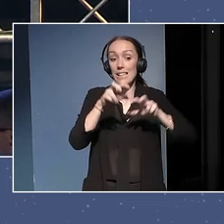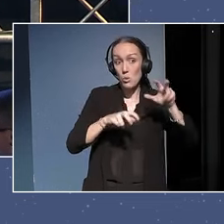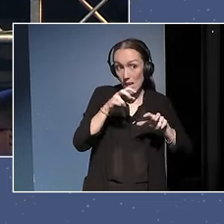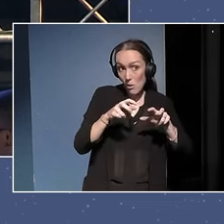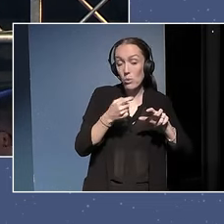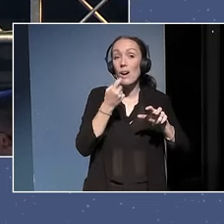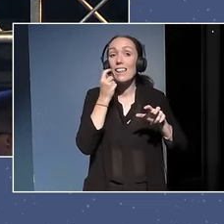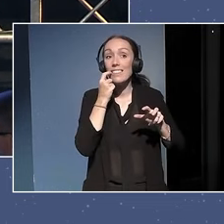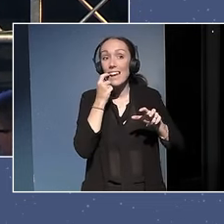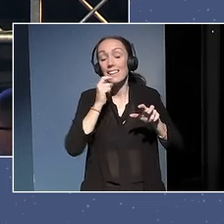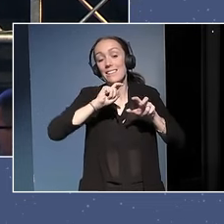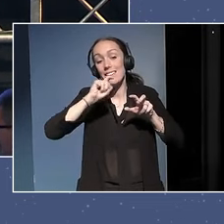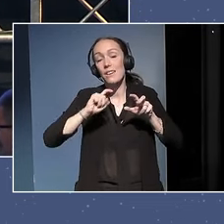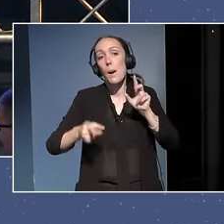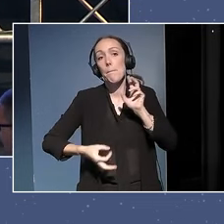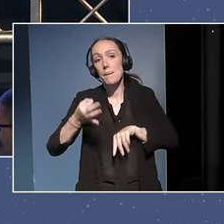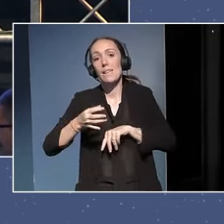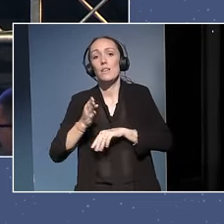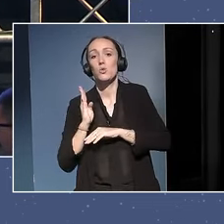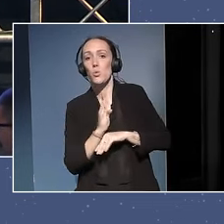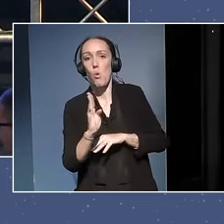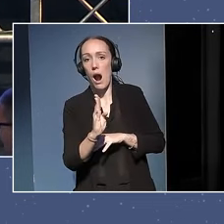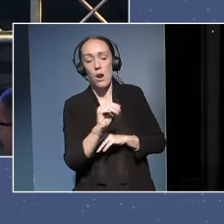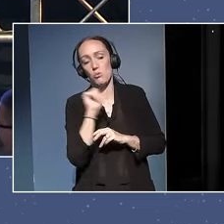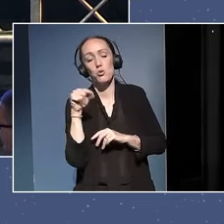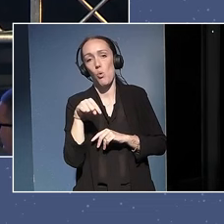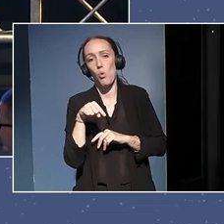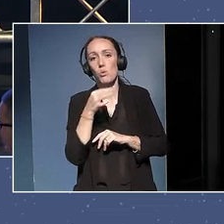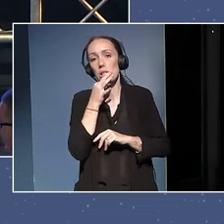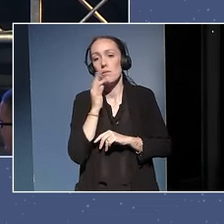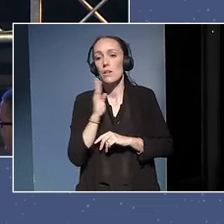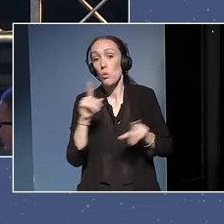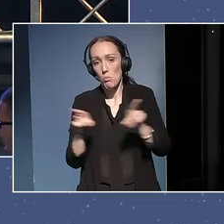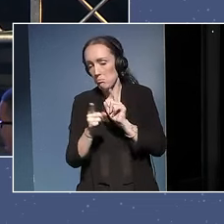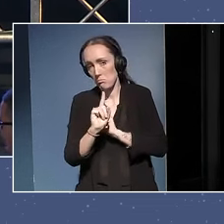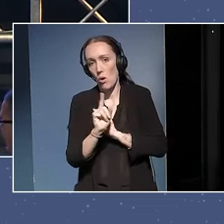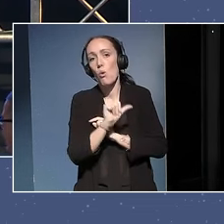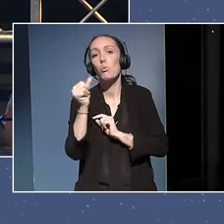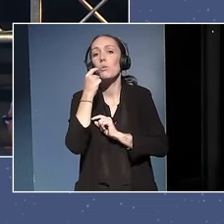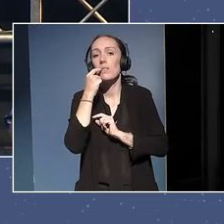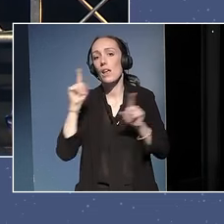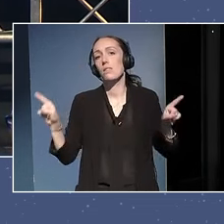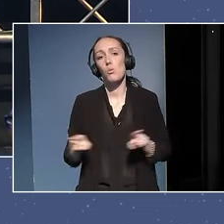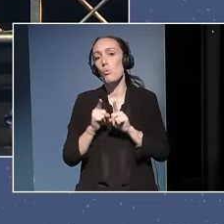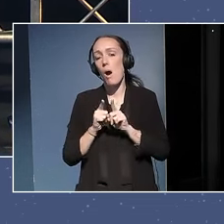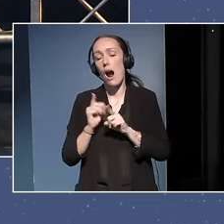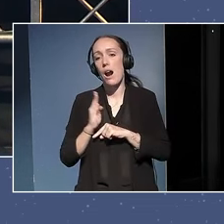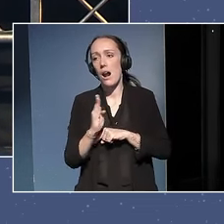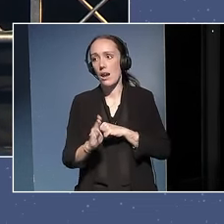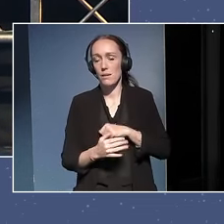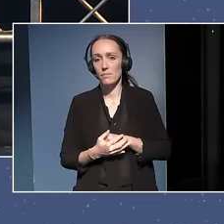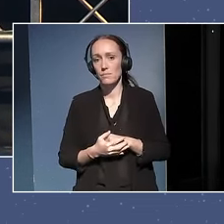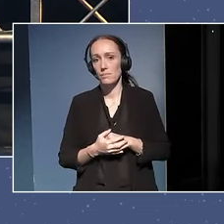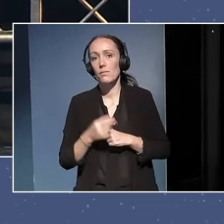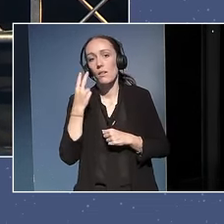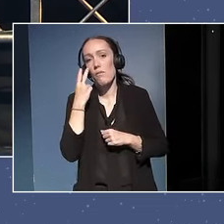è la traduzione del nome proprio perché ha una seghettatura sui denti estremamente importante come quella degli squali era l'abbiamo visto